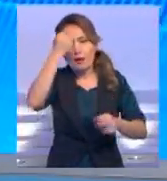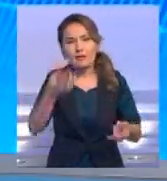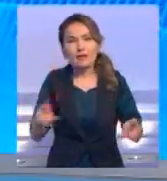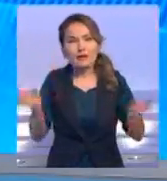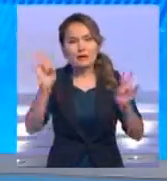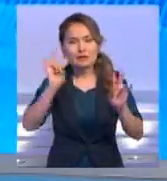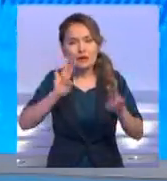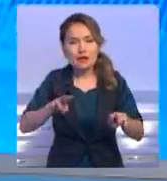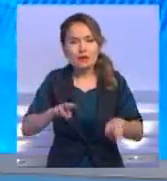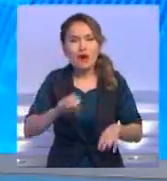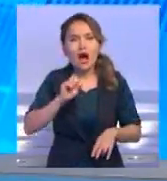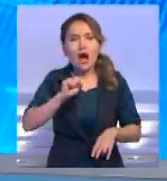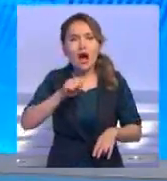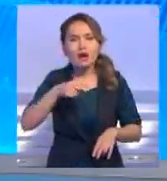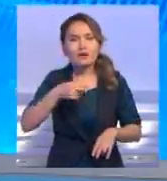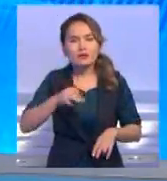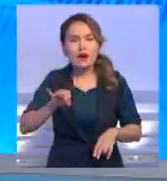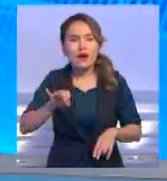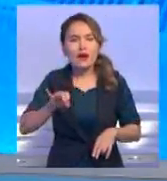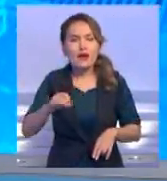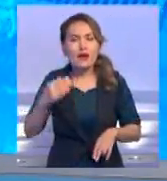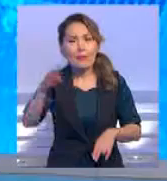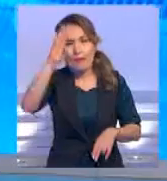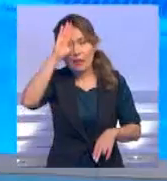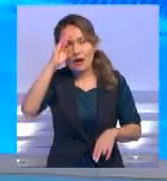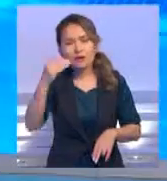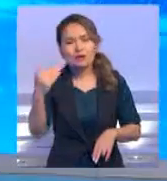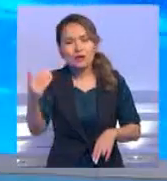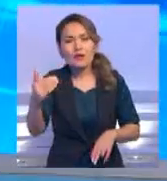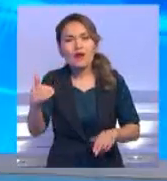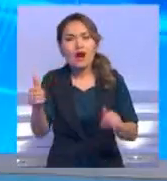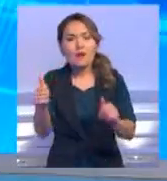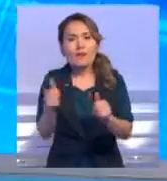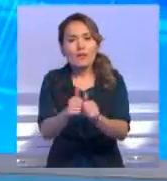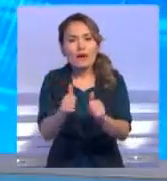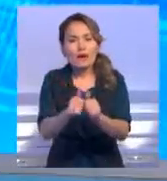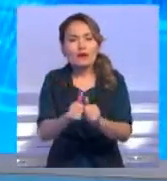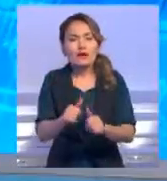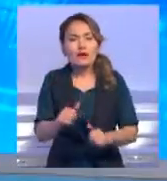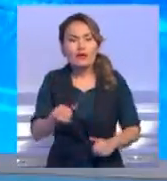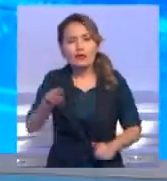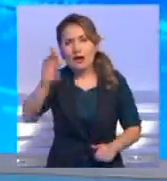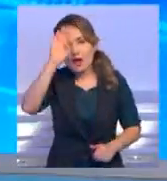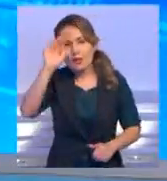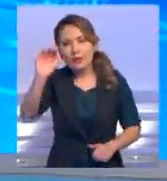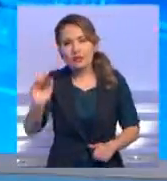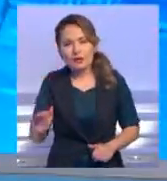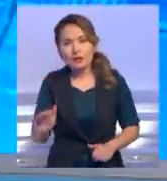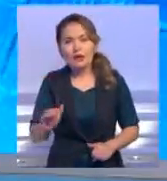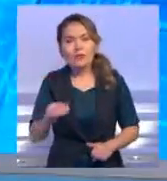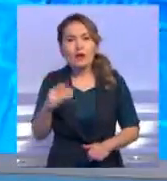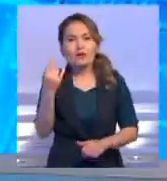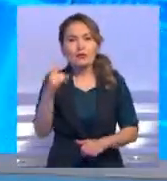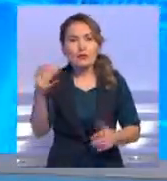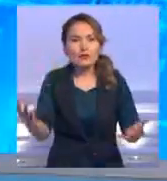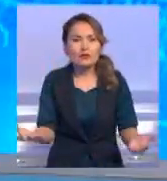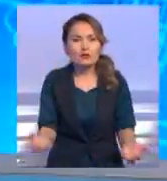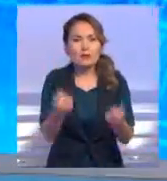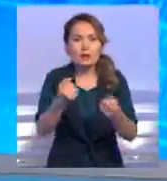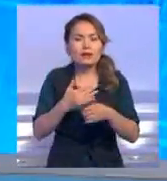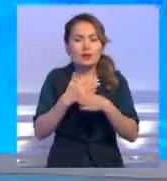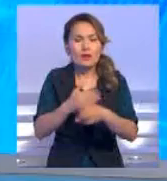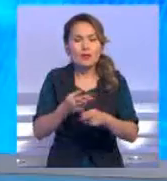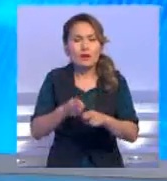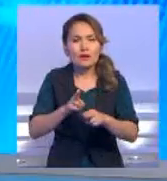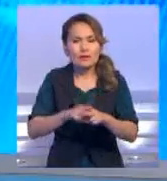аузында. Демежан Алтай арыққа ағып бара жатқан көршісінің 1,5 жасар ұлын аман алып қалды. Ал Нұрман Әлібаев болса,